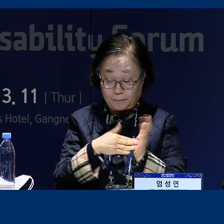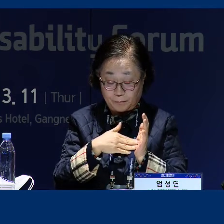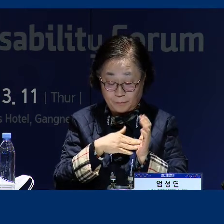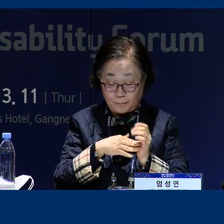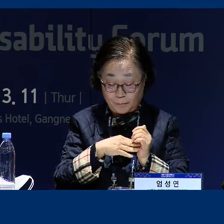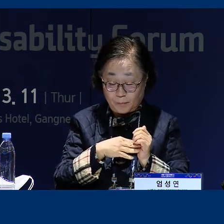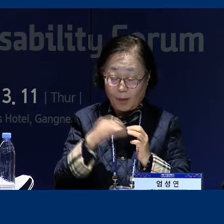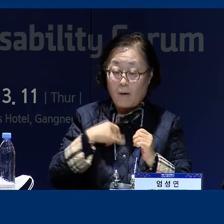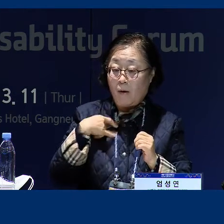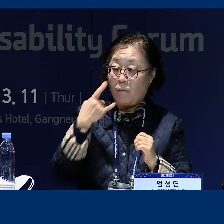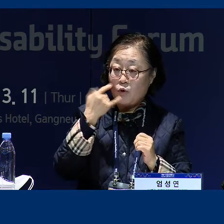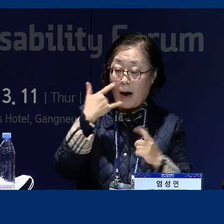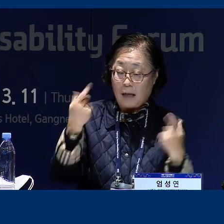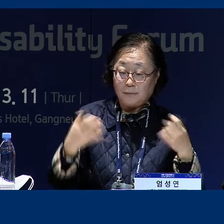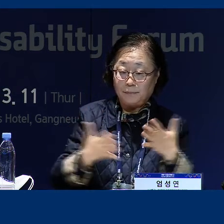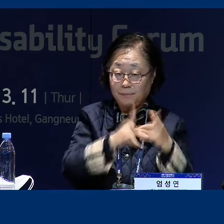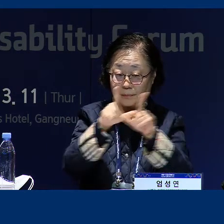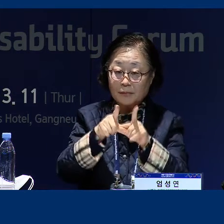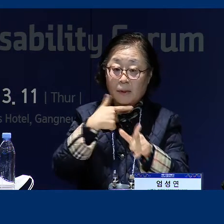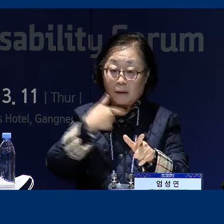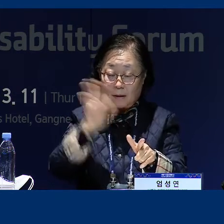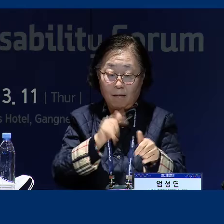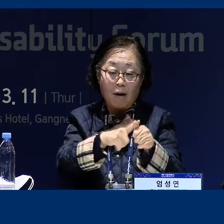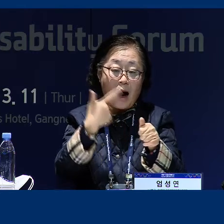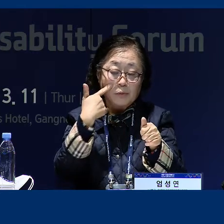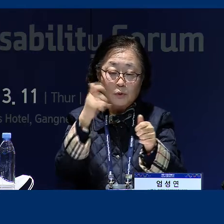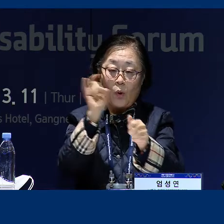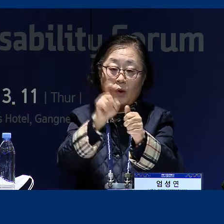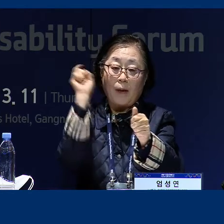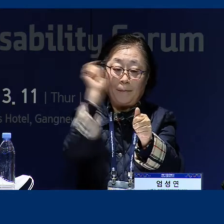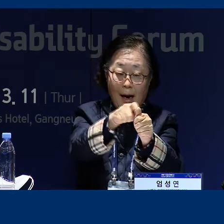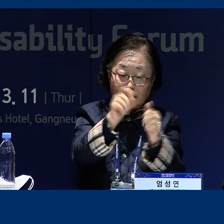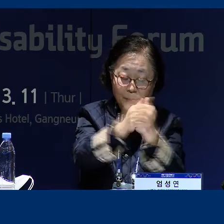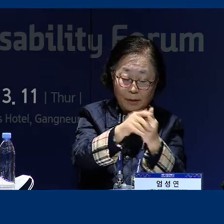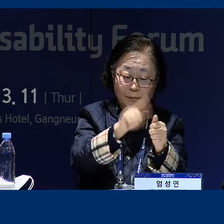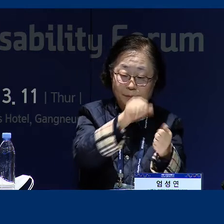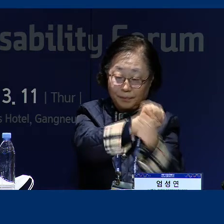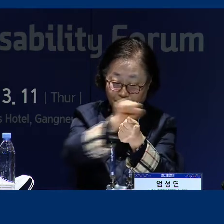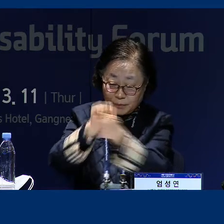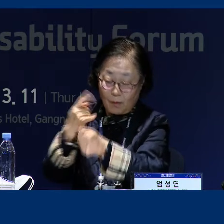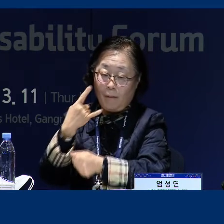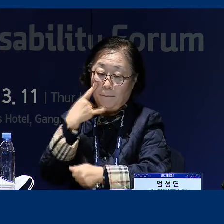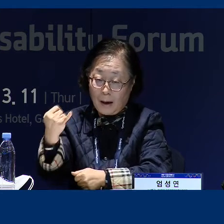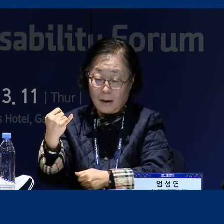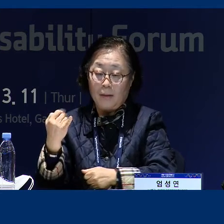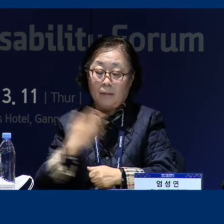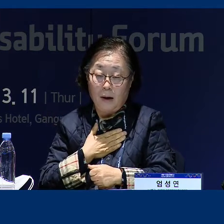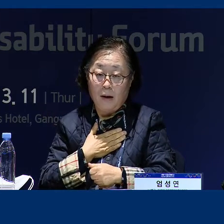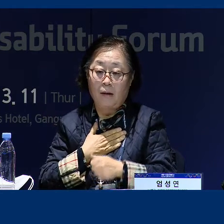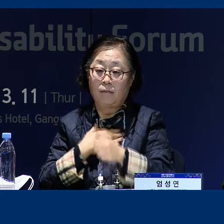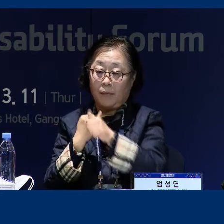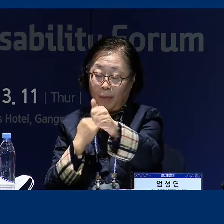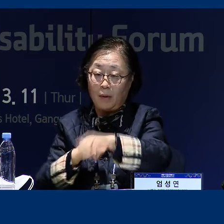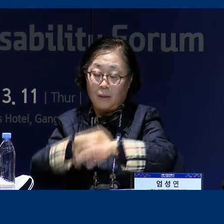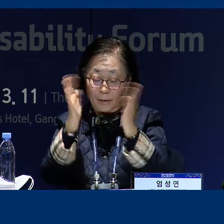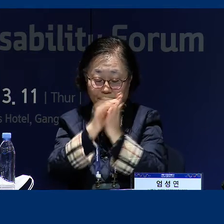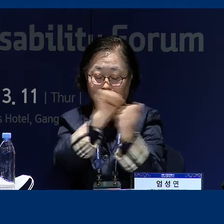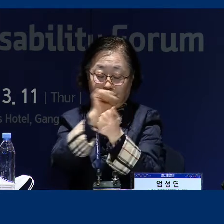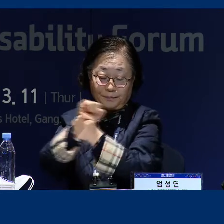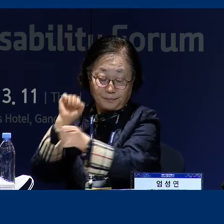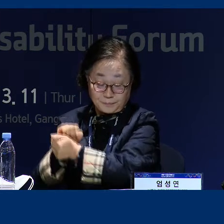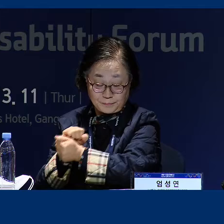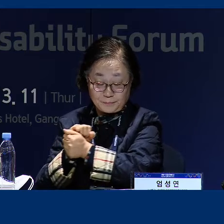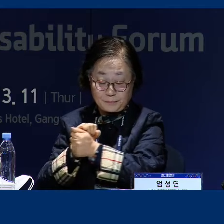바가 있습니다. 부모님을 모시고 살고 있는데 아버지께서 코로나에 걸렸고 어머니와